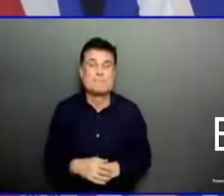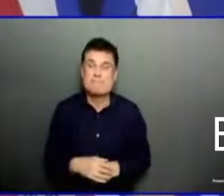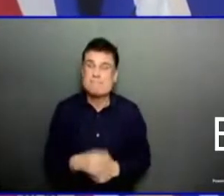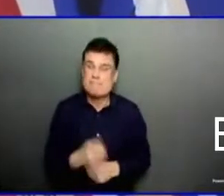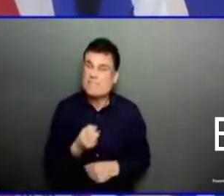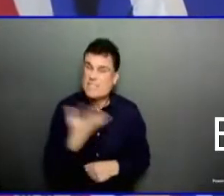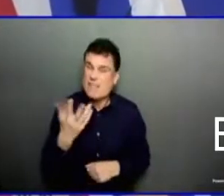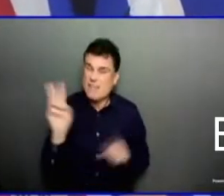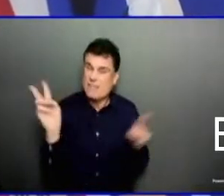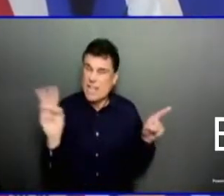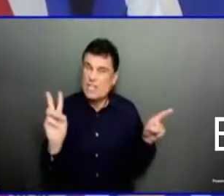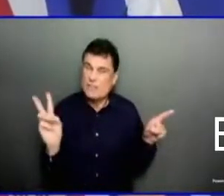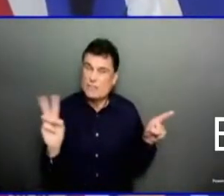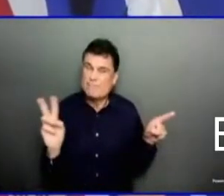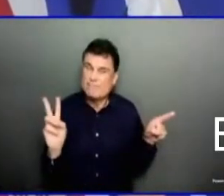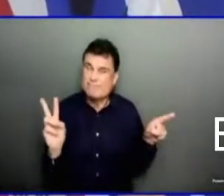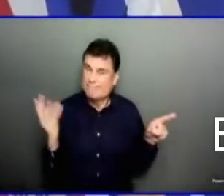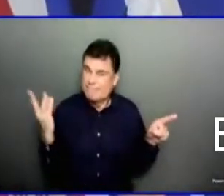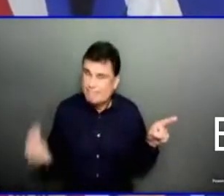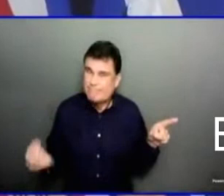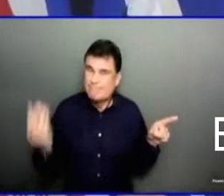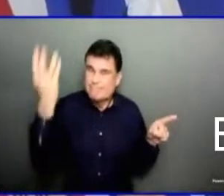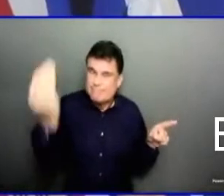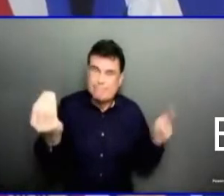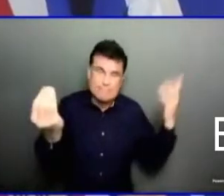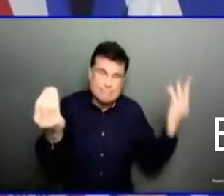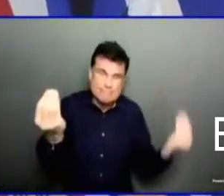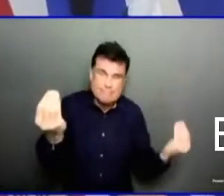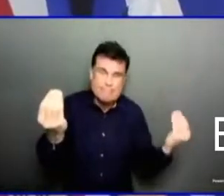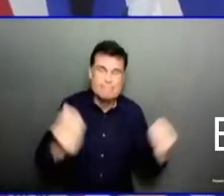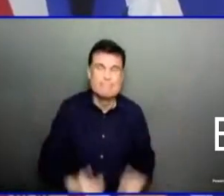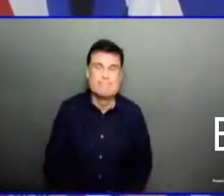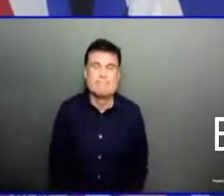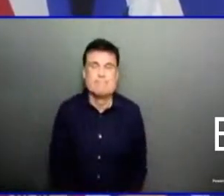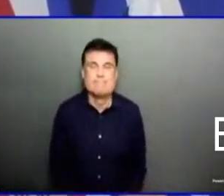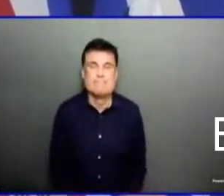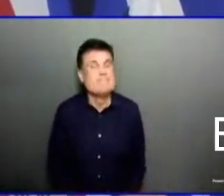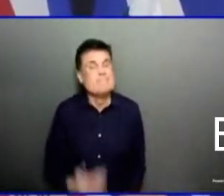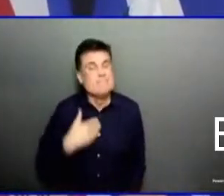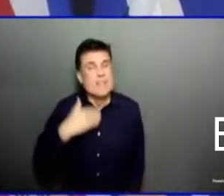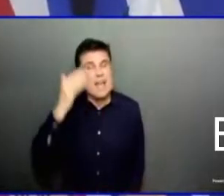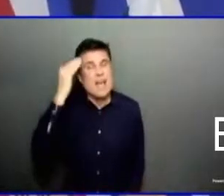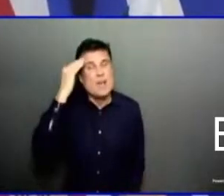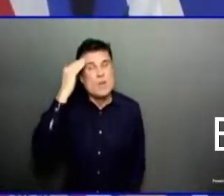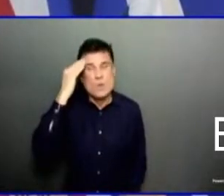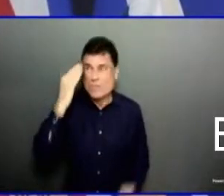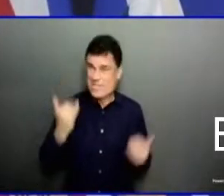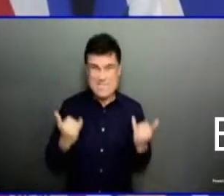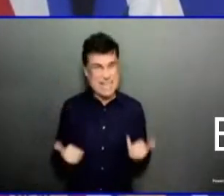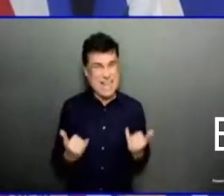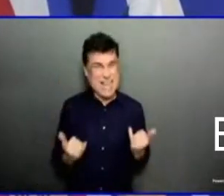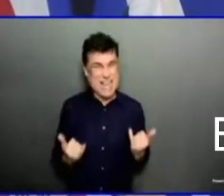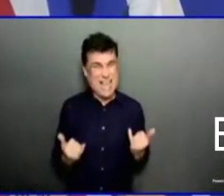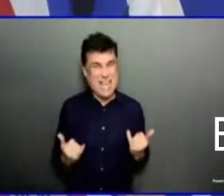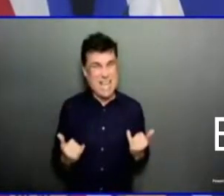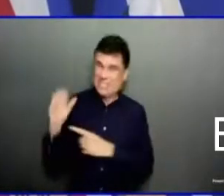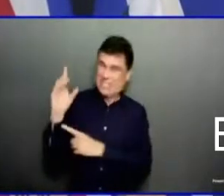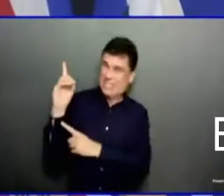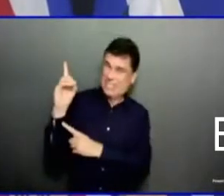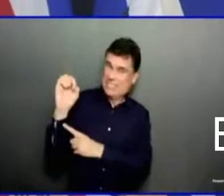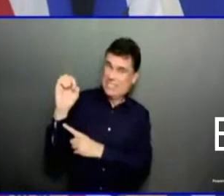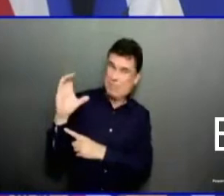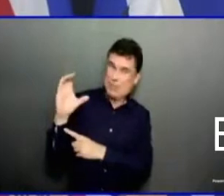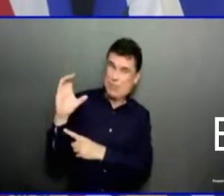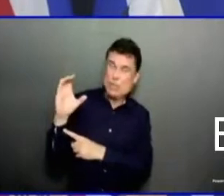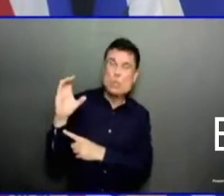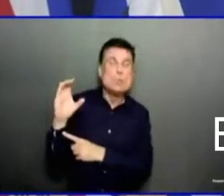分布那么他说今天是12月23号了今年的这个圣诞节是更难的 pass on our condolences. Those